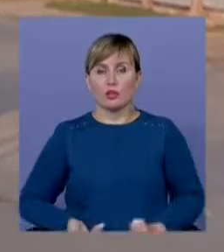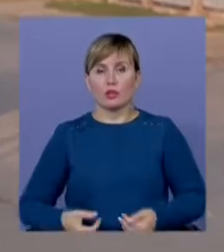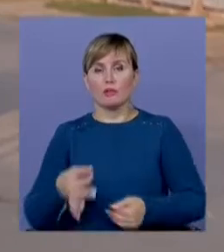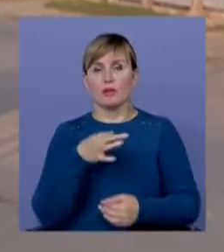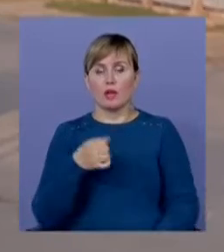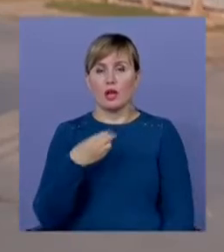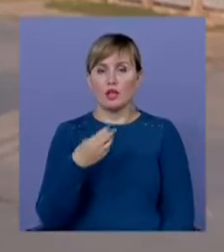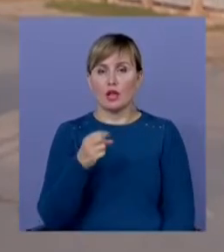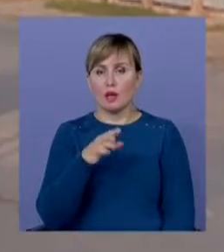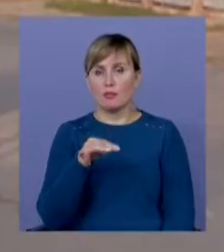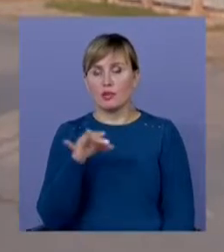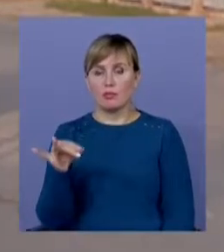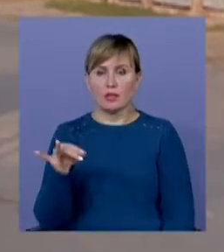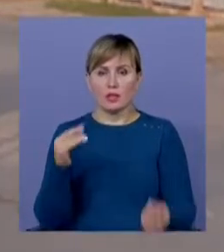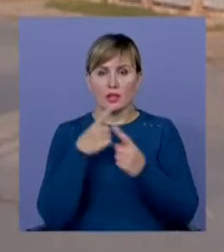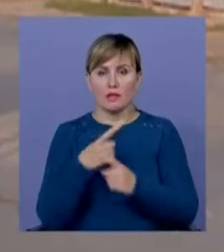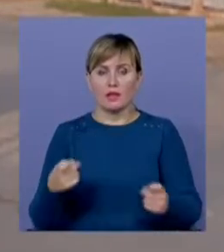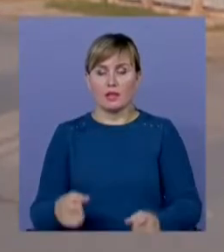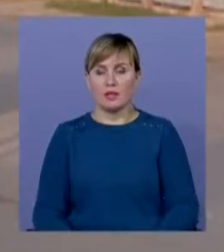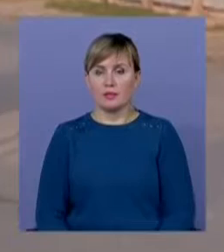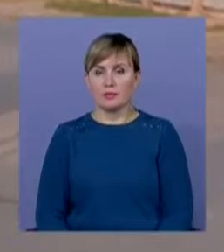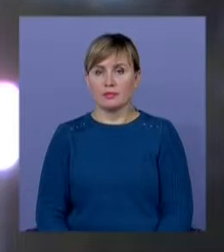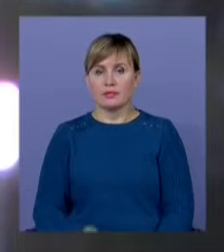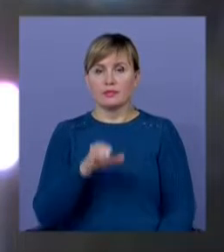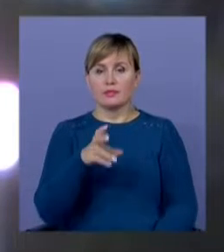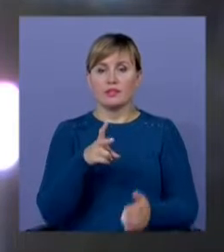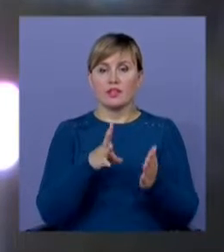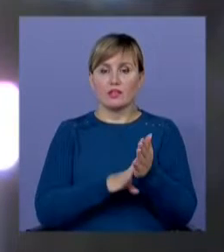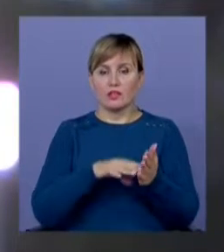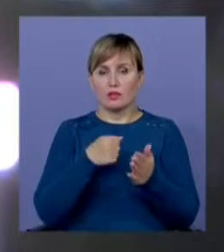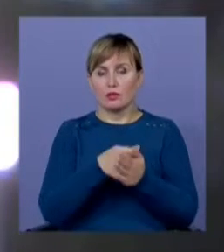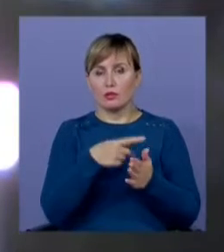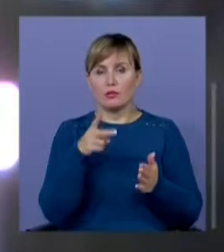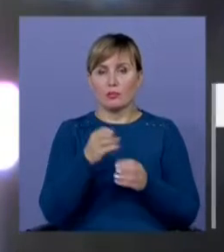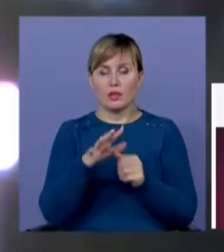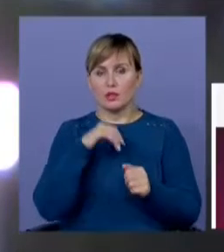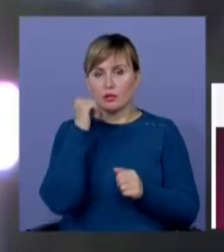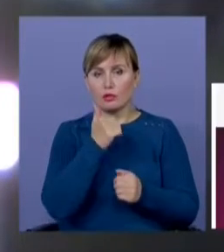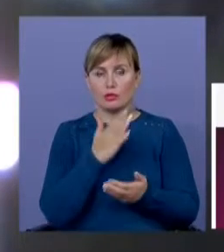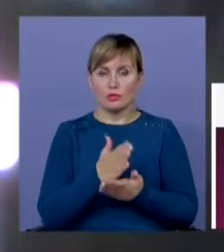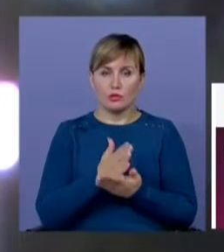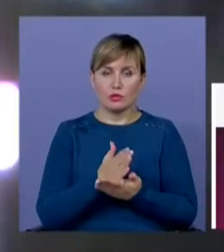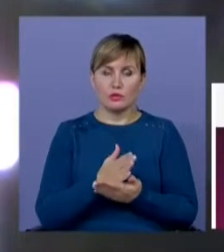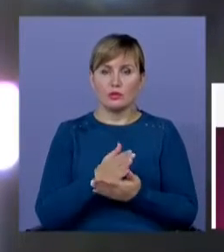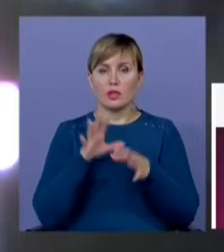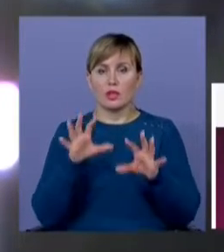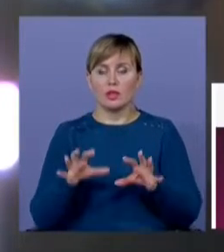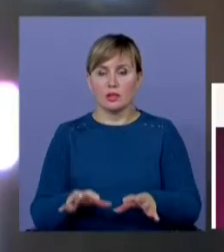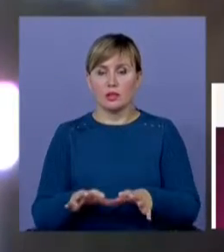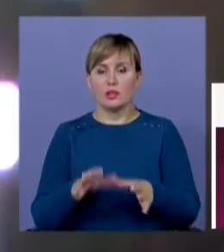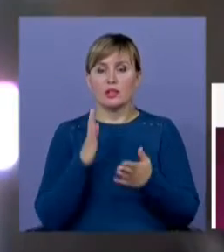микрорайона Айша-Биби, заявили в холдинге. С 9 по 15 год существовало законодательство, согласно которому